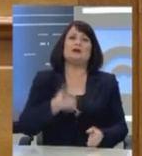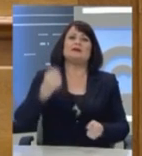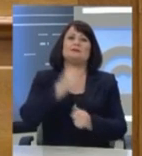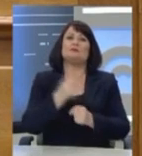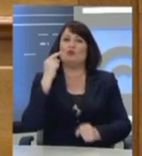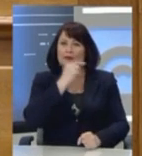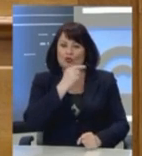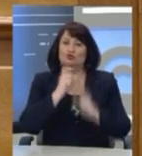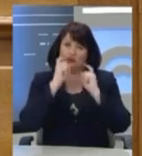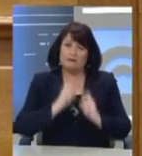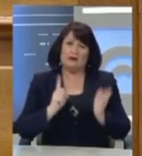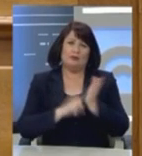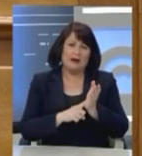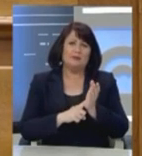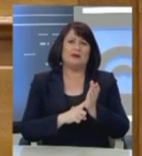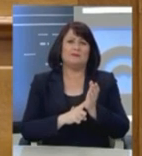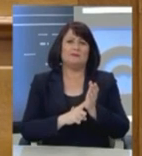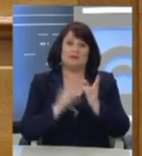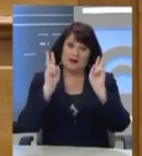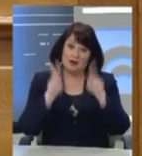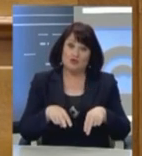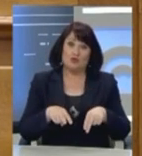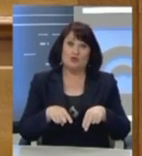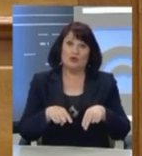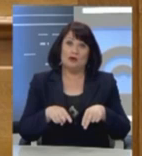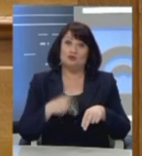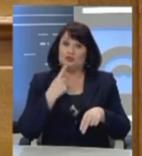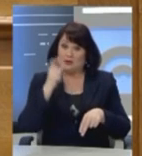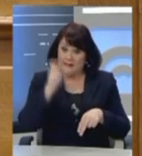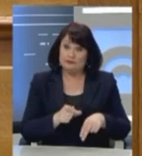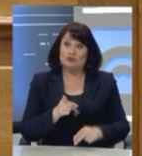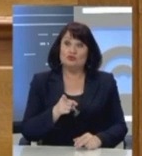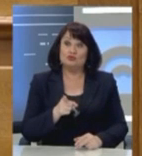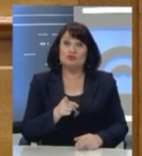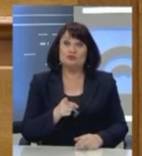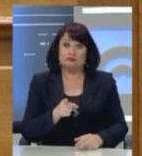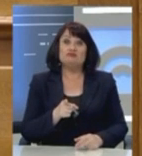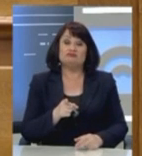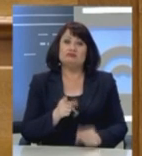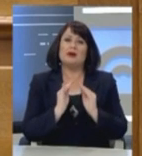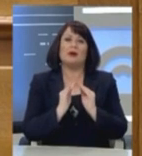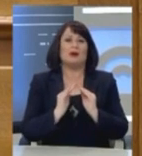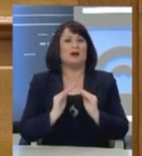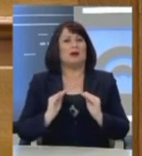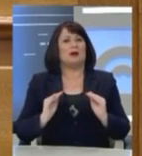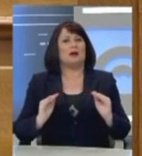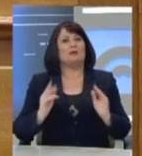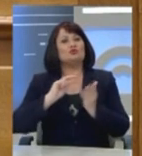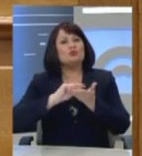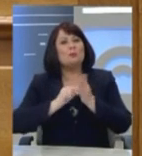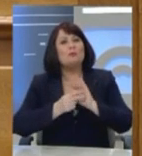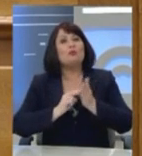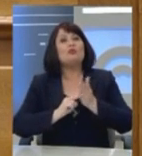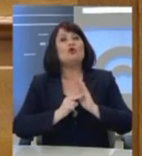Μητσοτάκη, οφείλω να αναγνωρίσω και να του πιστώσω τους χαμηλούς και προσεκτικούς